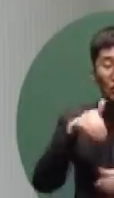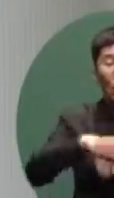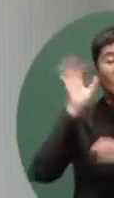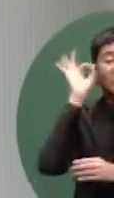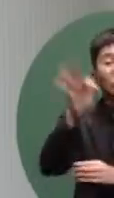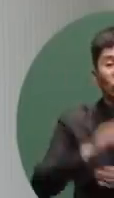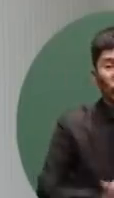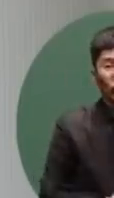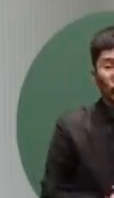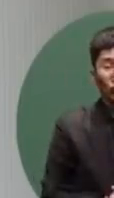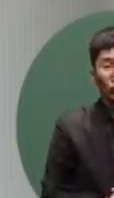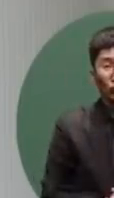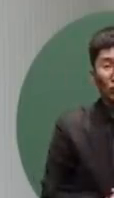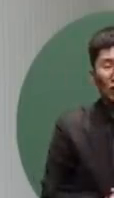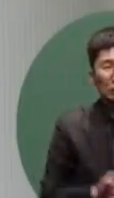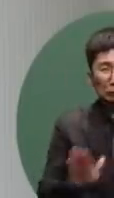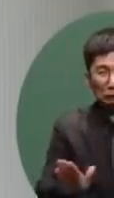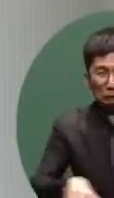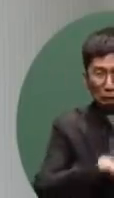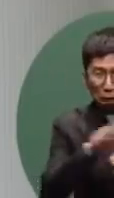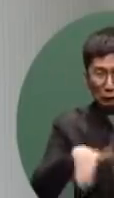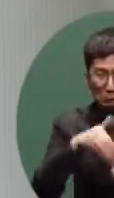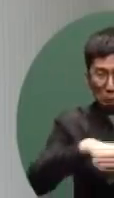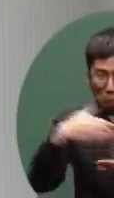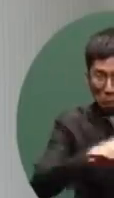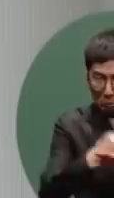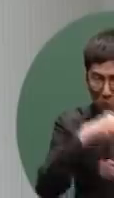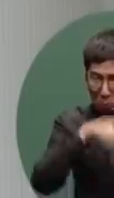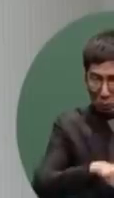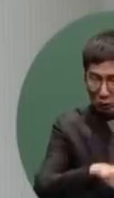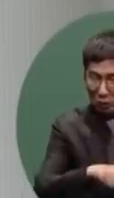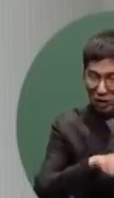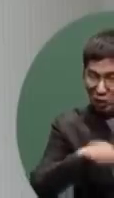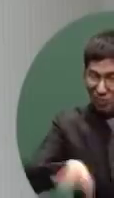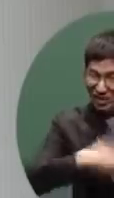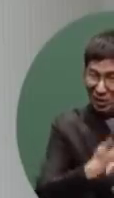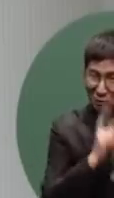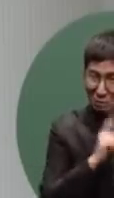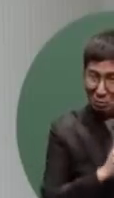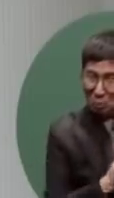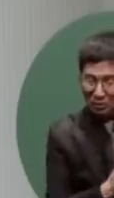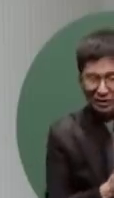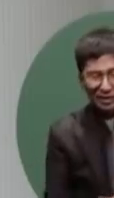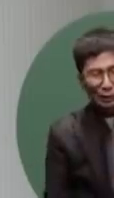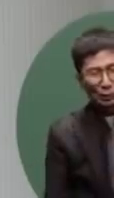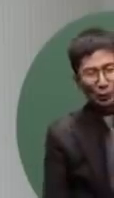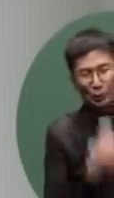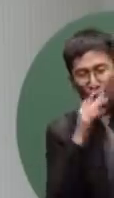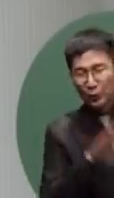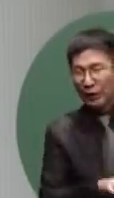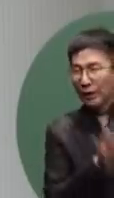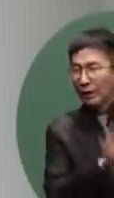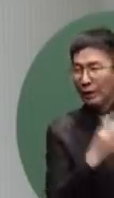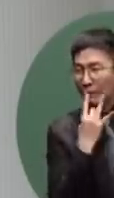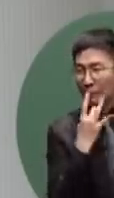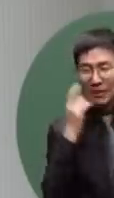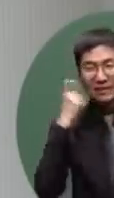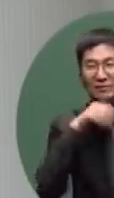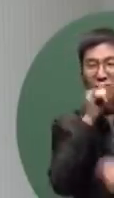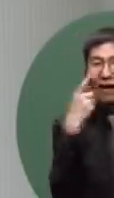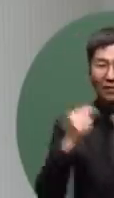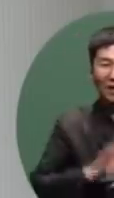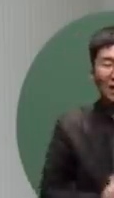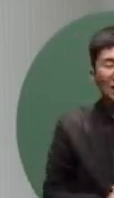이 정권교체 여론을 좀 물타기 하기 위해서 정치개혁 얘기를 꺼내는 것은 시기적으로도 저는 적절하지 않다.